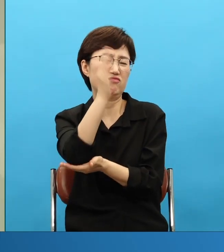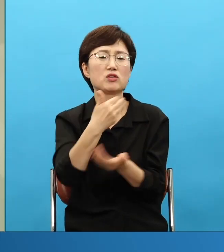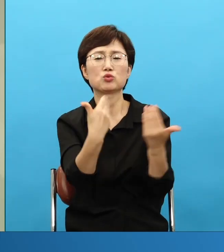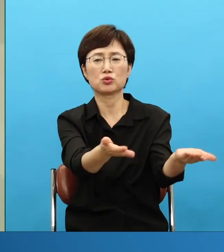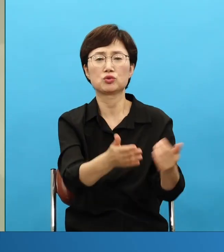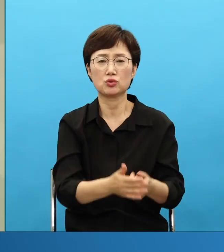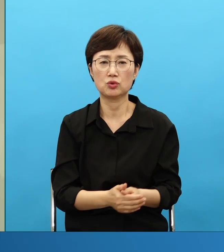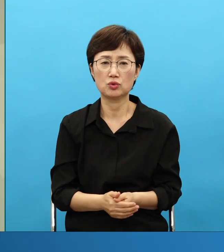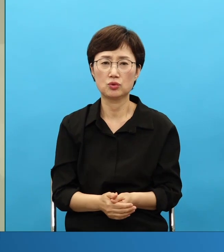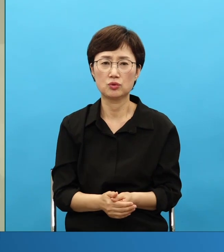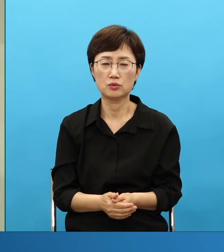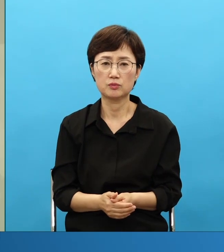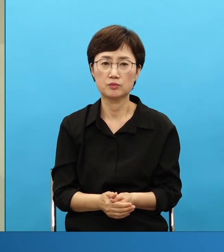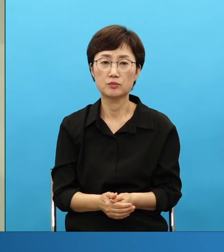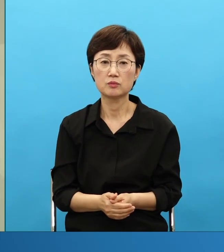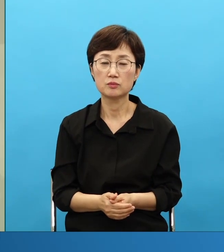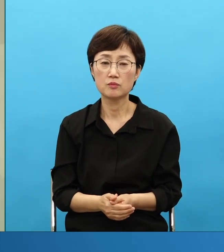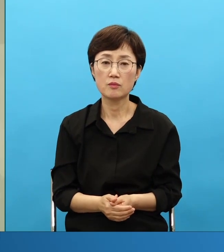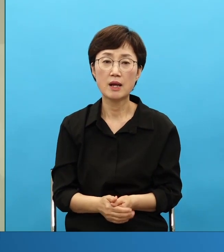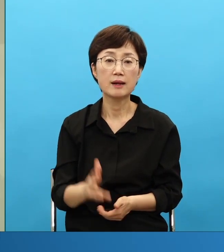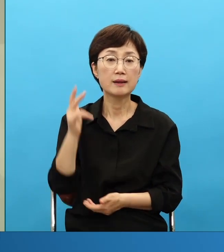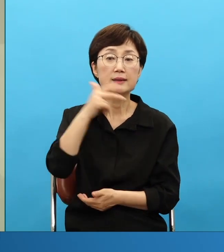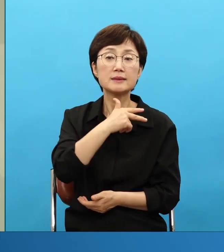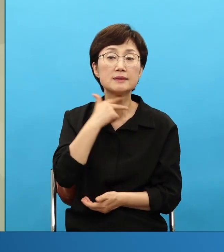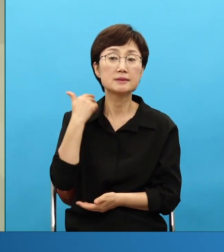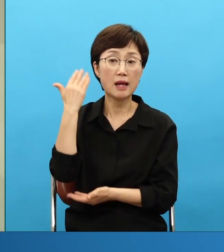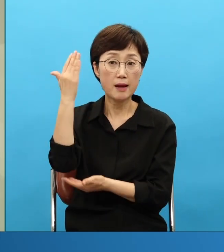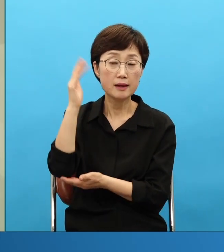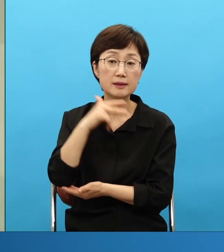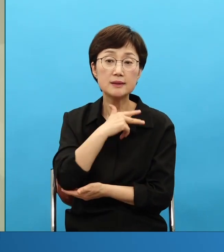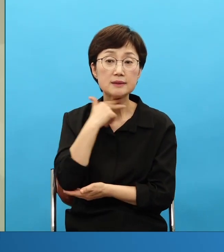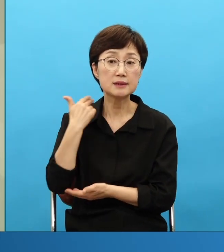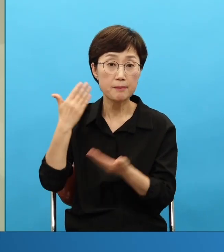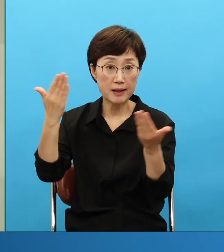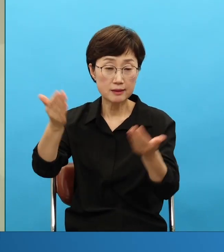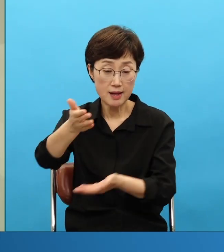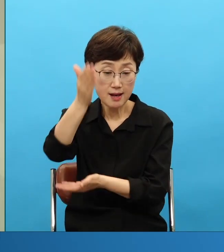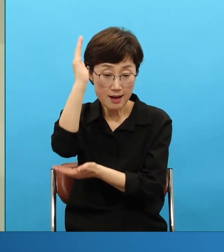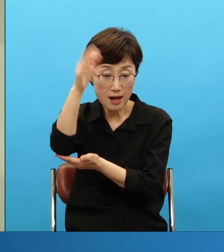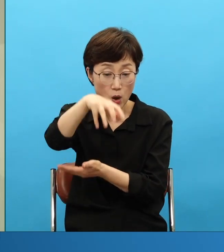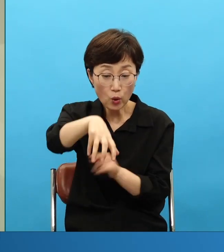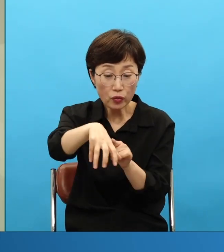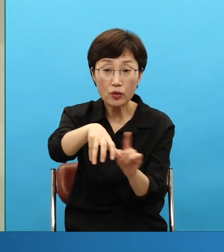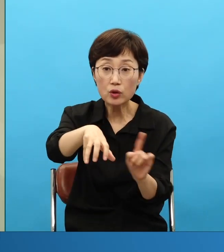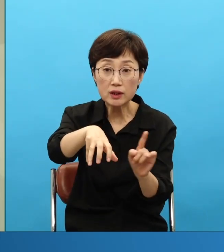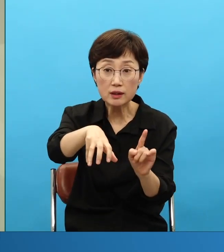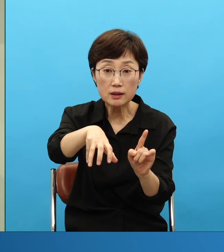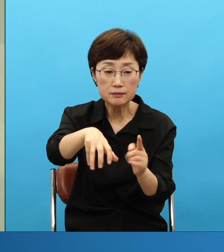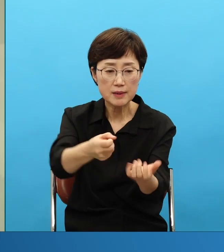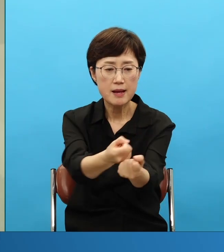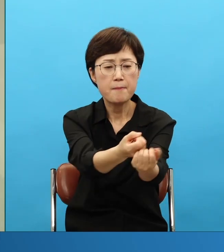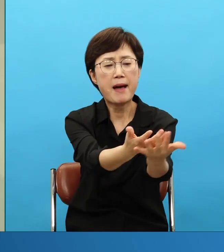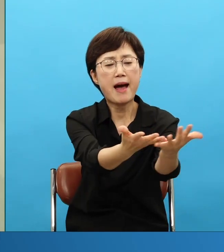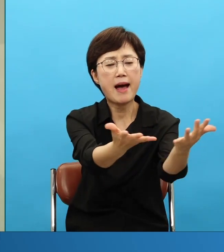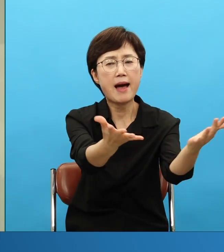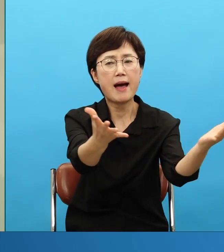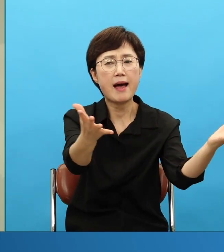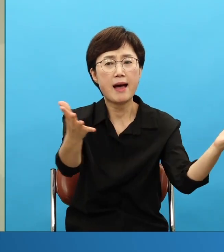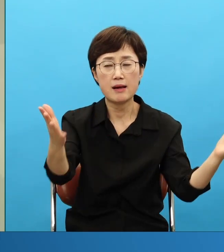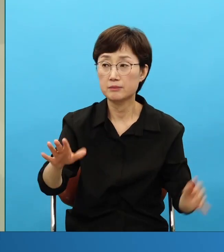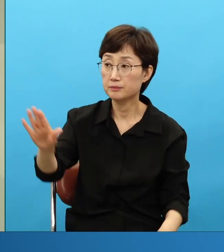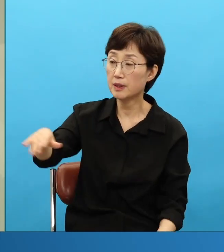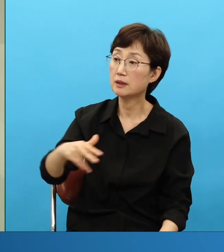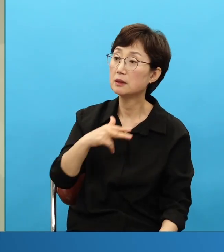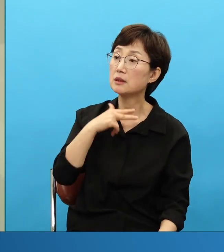네 전도하기 때문에 죽인다 이 장소가 아니고 지금 말해봐. 네 이 말 듣고 네 말 들어보고 오늘 너를 죽이든지 살리든지 하는